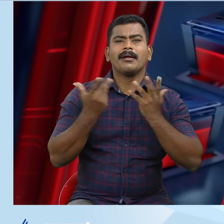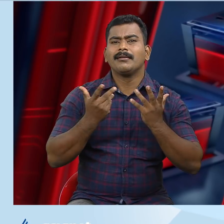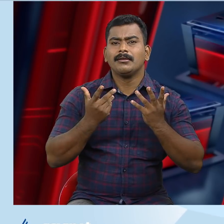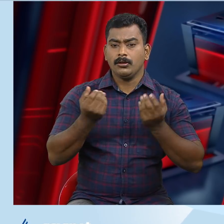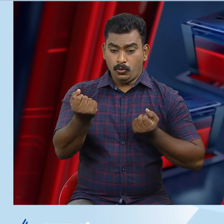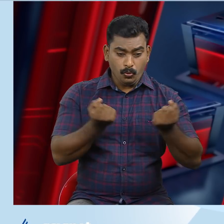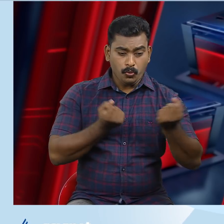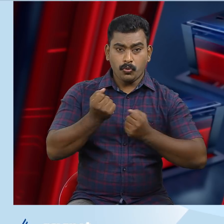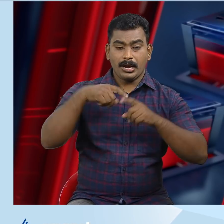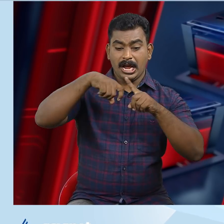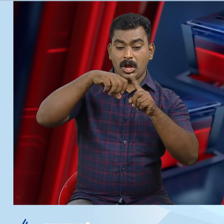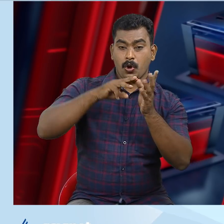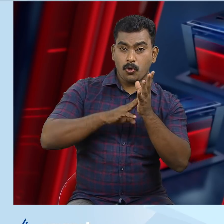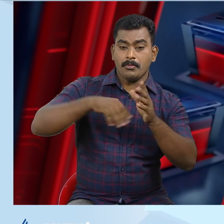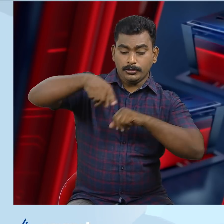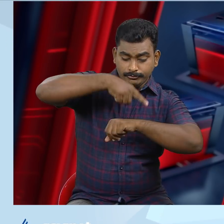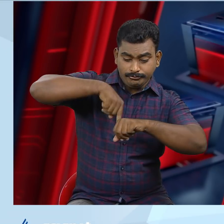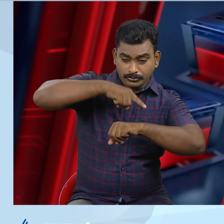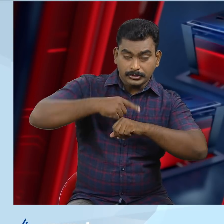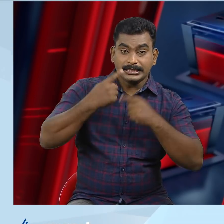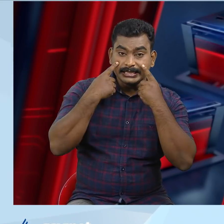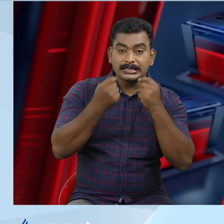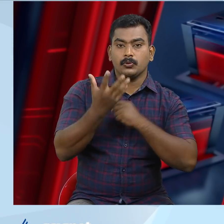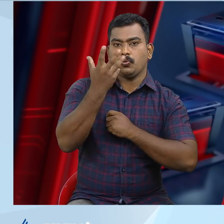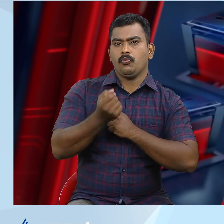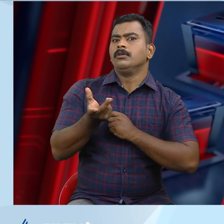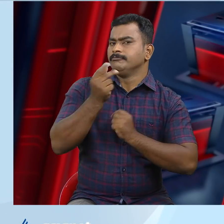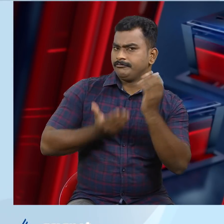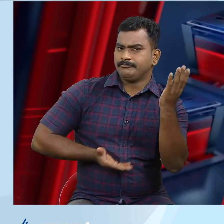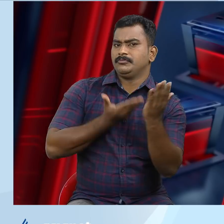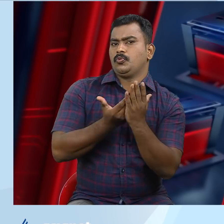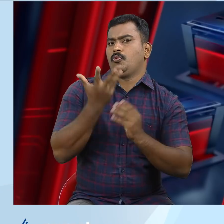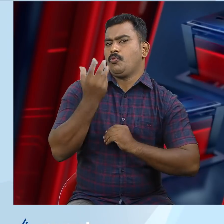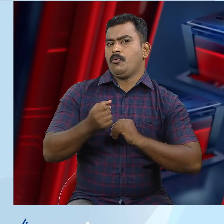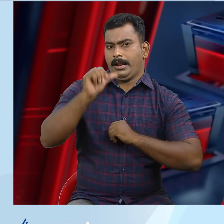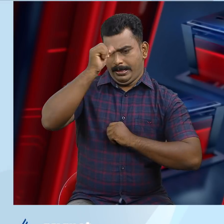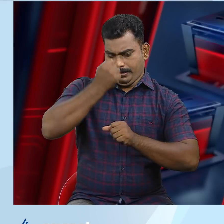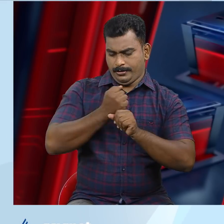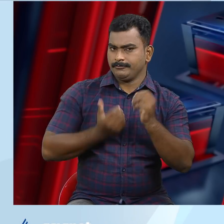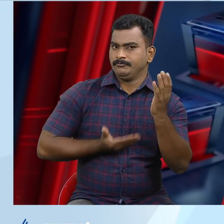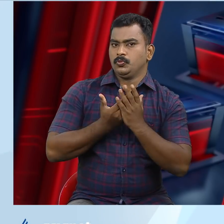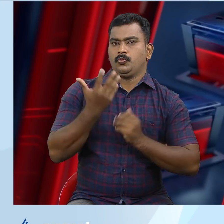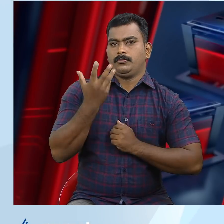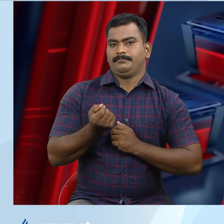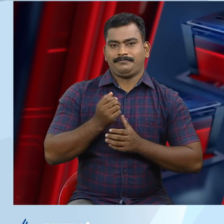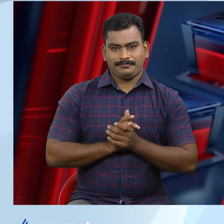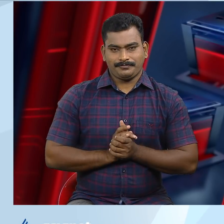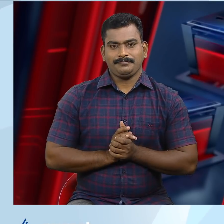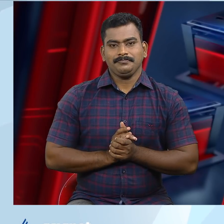മാനദണ്ഡമാക്കണം. പുനഃപരിശോധന ആവശ്യപ്പെട്ട് കേന്ദ്രത്തിന് നിവേദനം നൽകുമെന്നും ഗതാഗത മന്ത്രി ആന്റണി രാജു ഏഷ്യാനെറ്റ് ന്യൂസിനോട് പറഞ്ഞു.